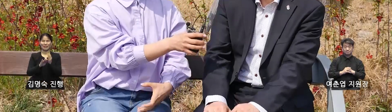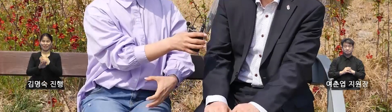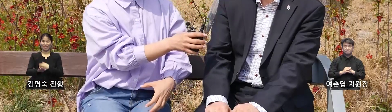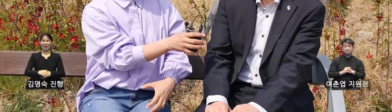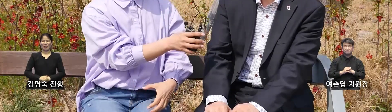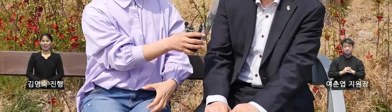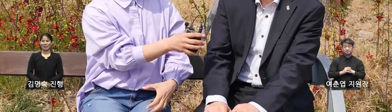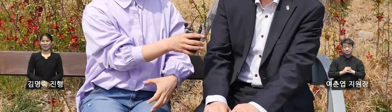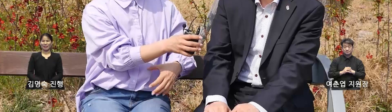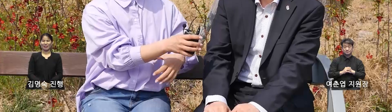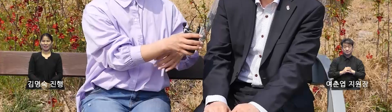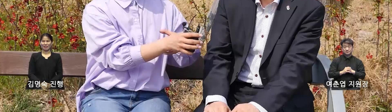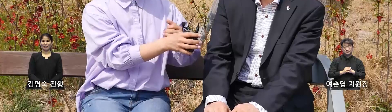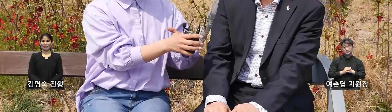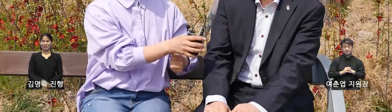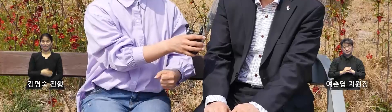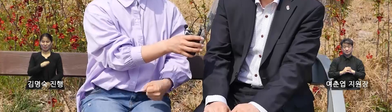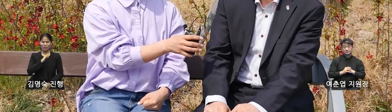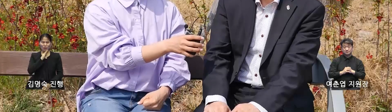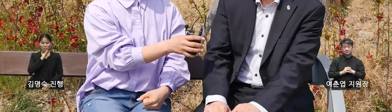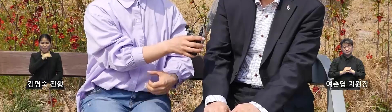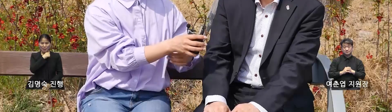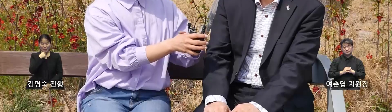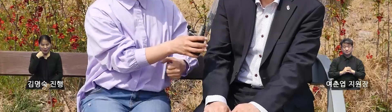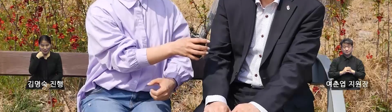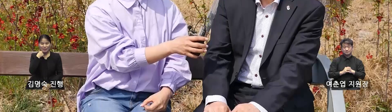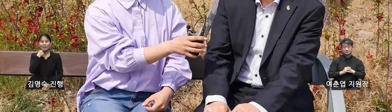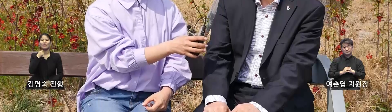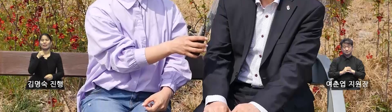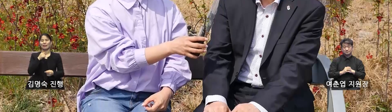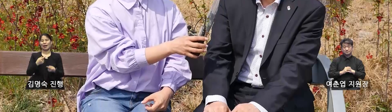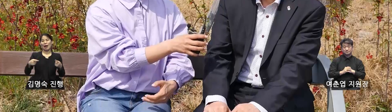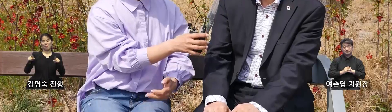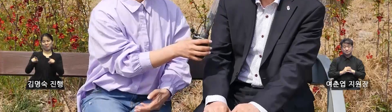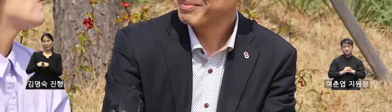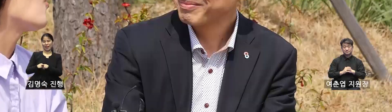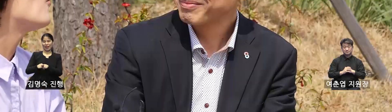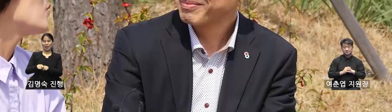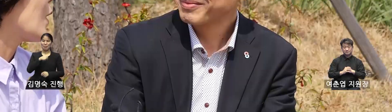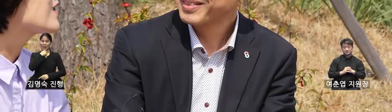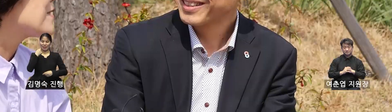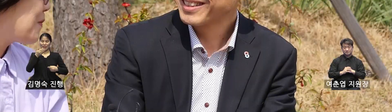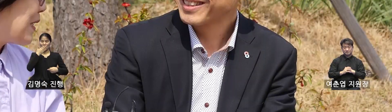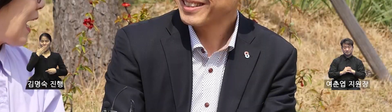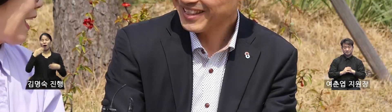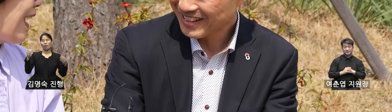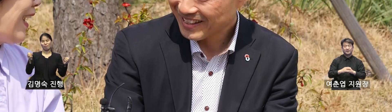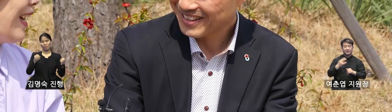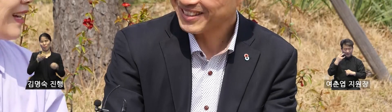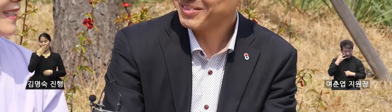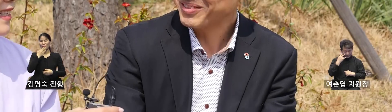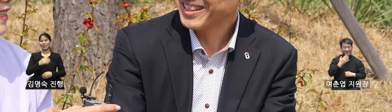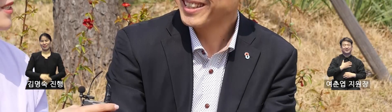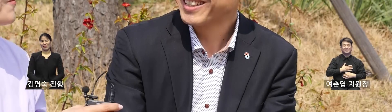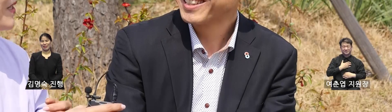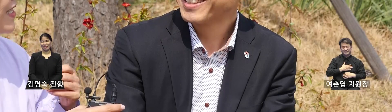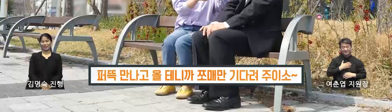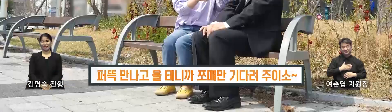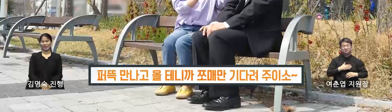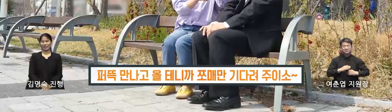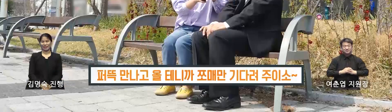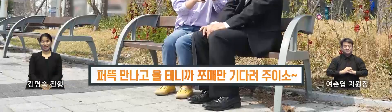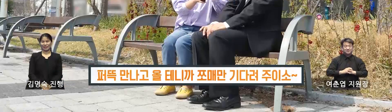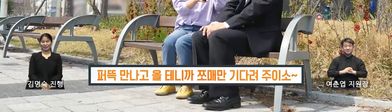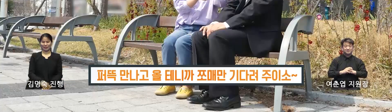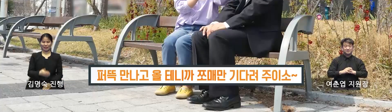네. 그런 다음에 정말 맛있는지 우리 지원장님과 함께 맛있게 먹어보도록 하겠습니다. 네, 알겠습니다. 자, 그러면